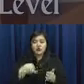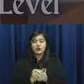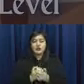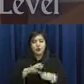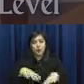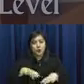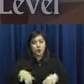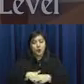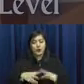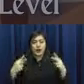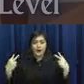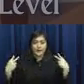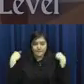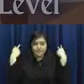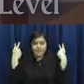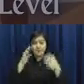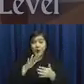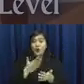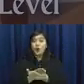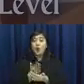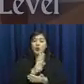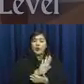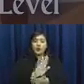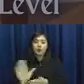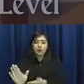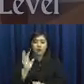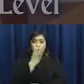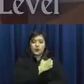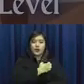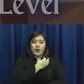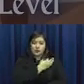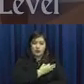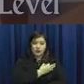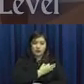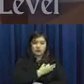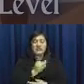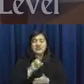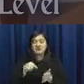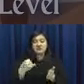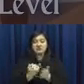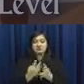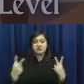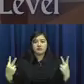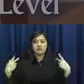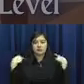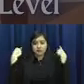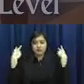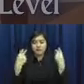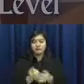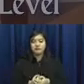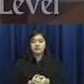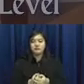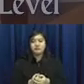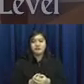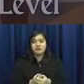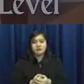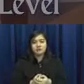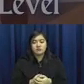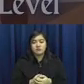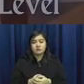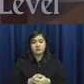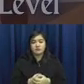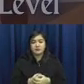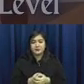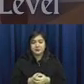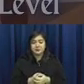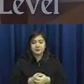na naghihirap, lahat na tumatrabaho, right. They labor, nagtatrabaho ka sa wala. Yo. Naghihirap ka sa wala.